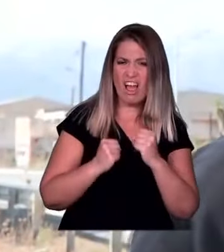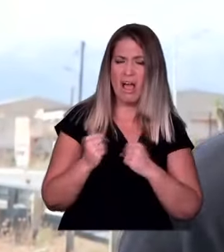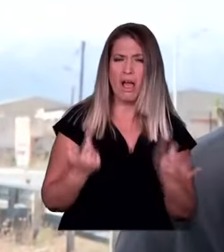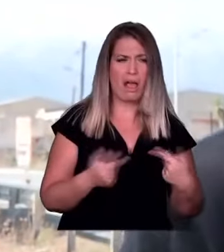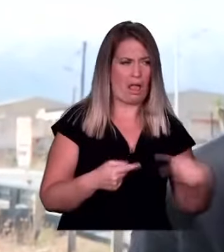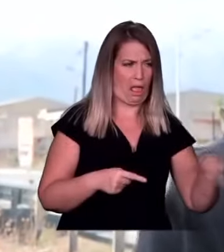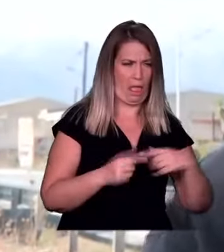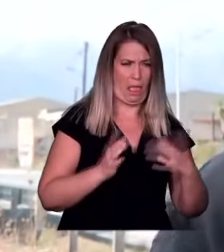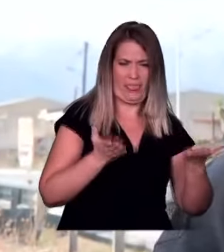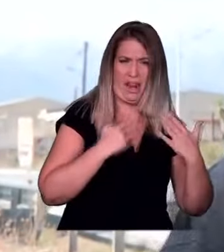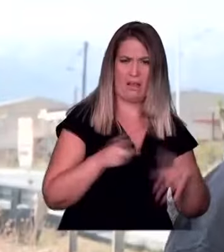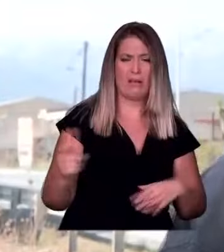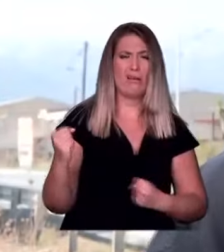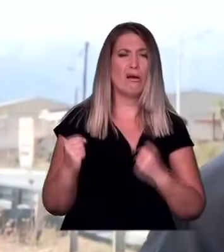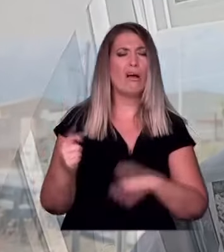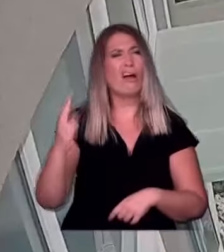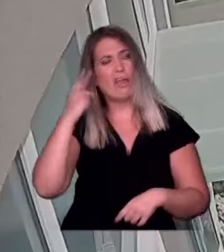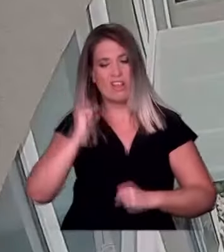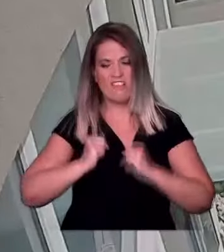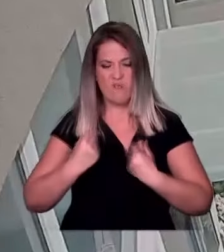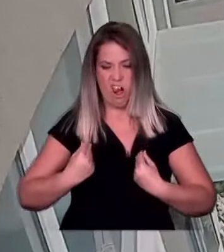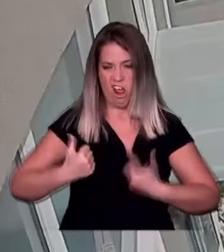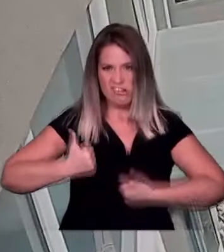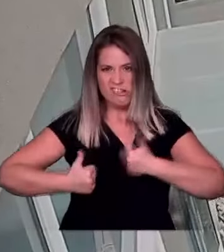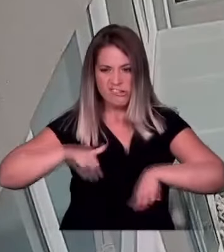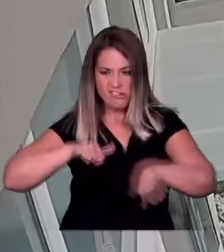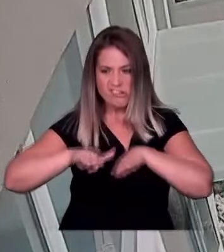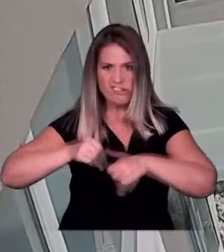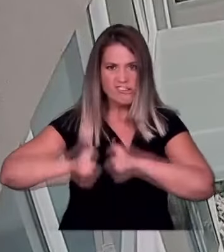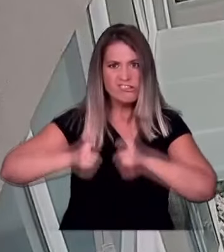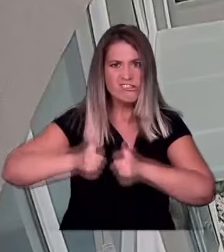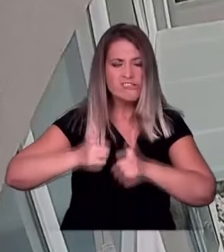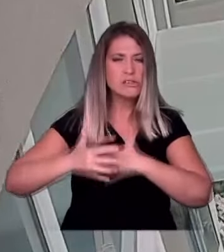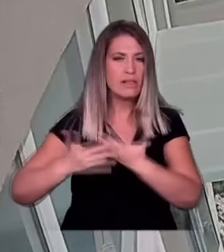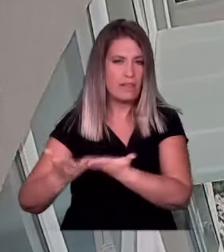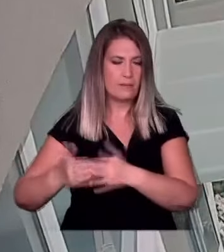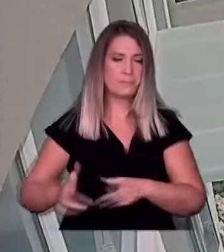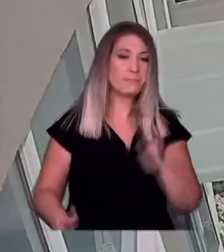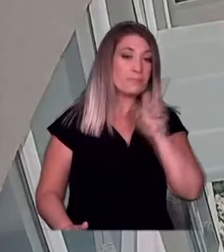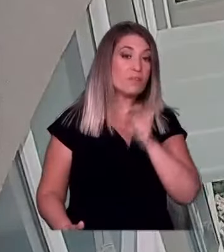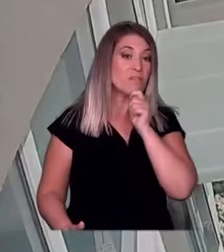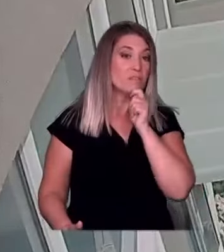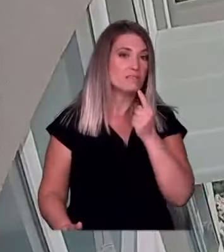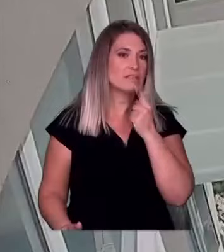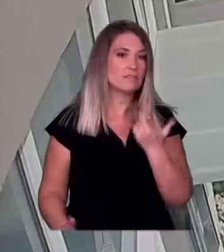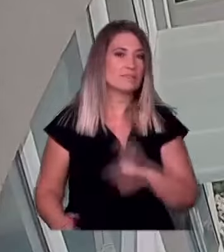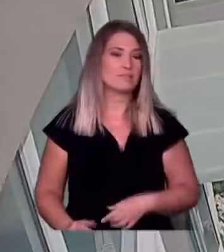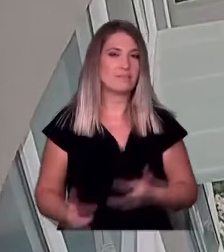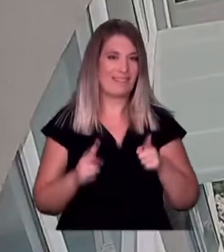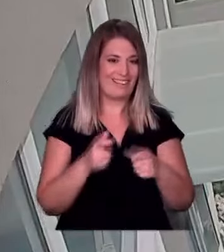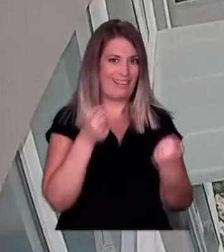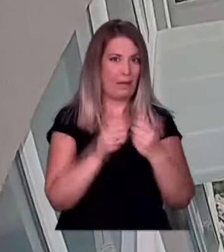εσύ. Λοιπόν, και τα έχουν για αυτοσχέδιους αγώνες. Ήταν λίγο πριν τις 2 το μεσημέρι της περασμένης Παρασκευής, όταν ο οδηγός του ασημείου